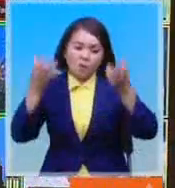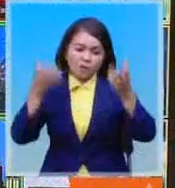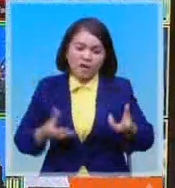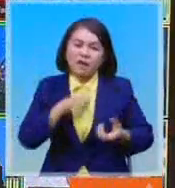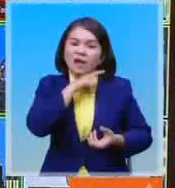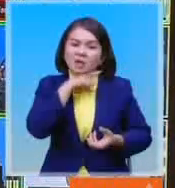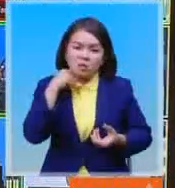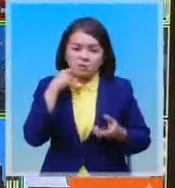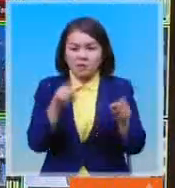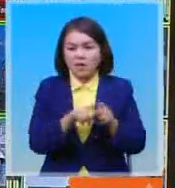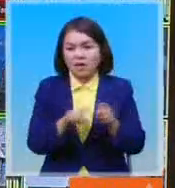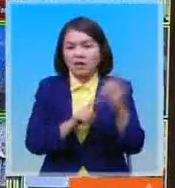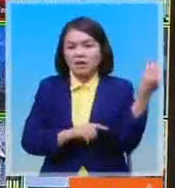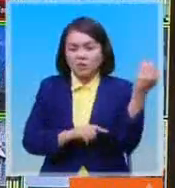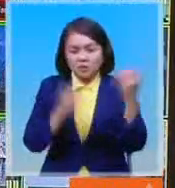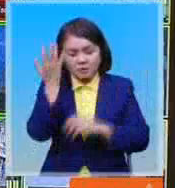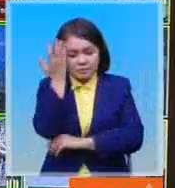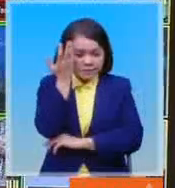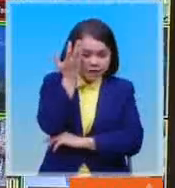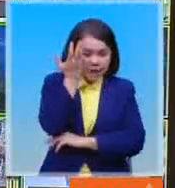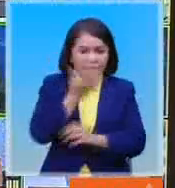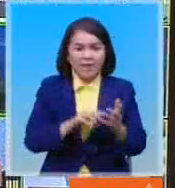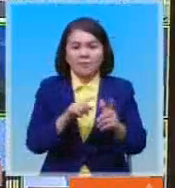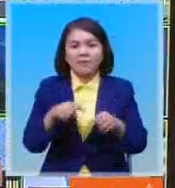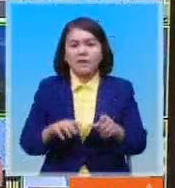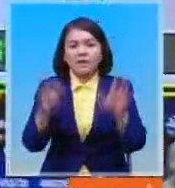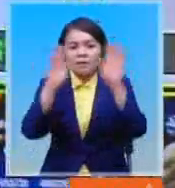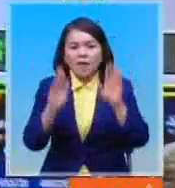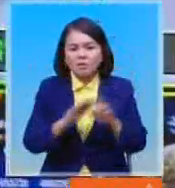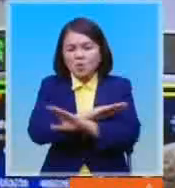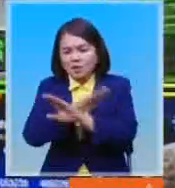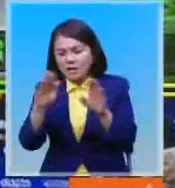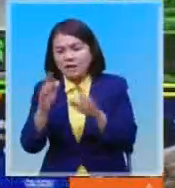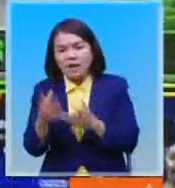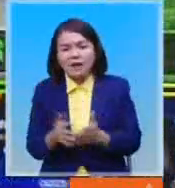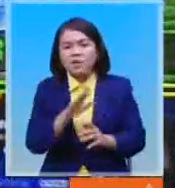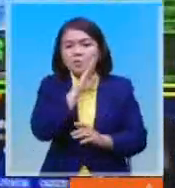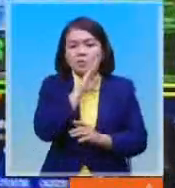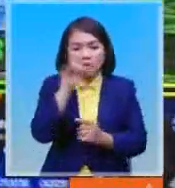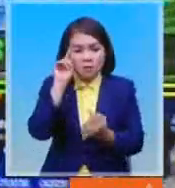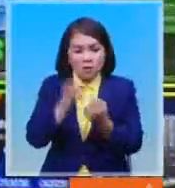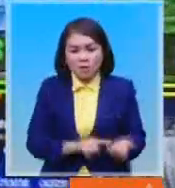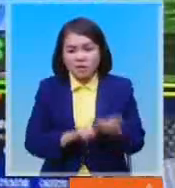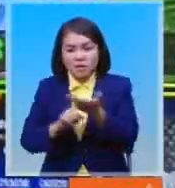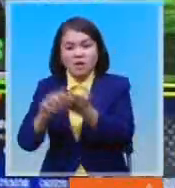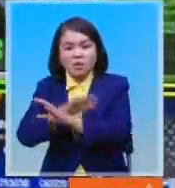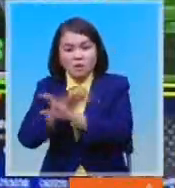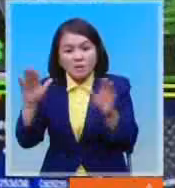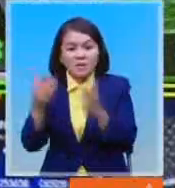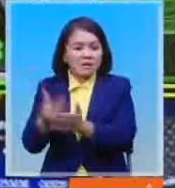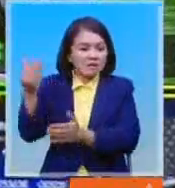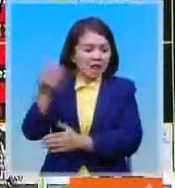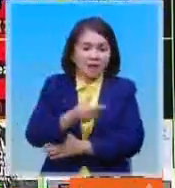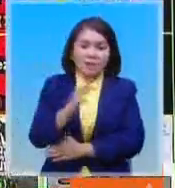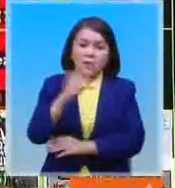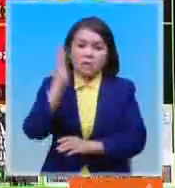ซึ่งถึงเวลานี้คงคิดหนักว่าจะคืนหรือไม่คืนดีเพราะหากไม่แสดงความประสงค์รอบนี้จะพลาดโอกาสได้รับเงินชดเชยแถม